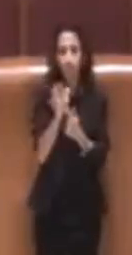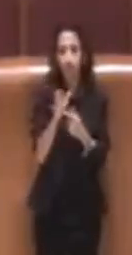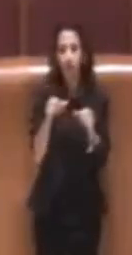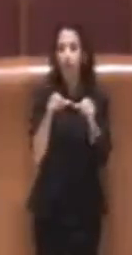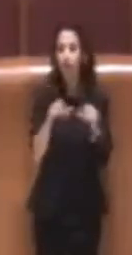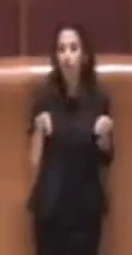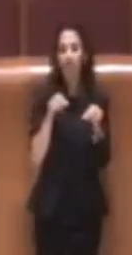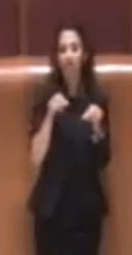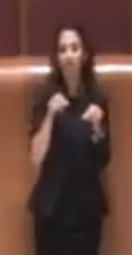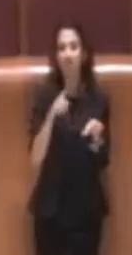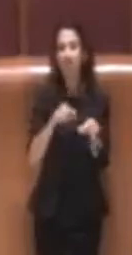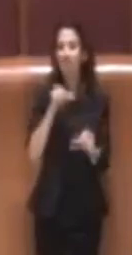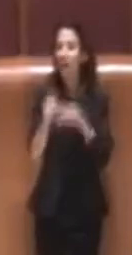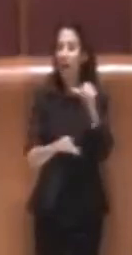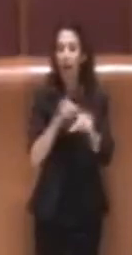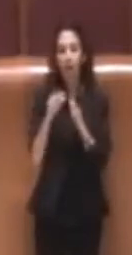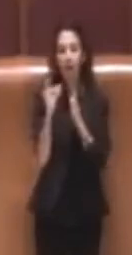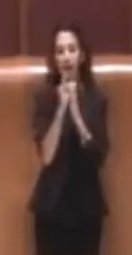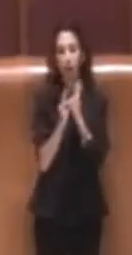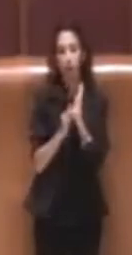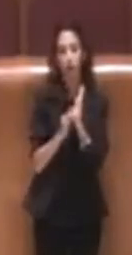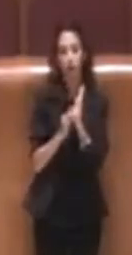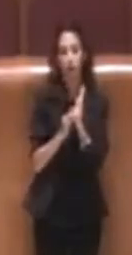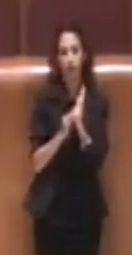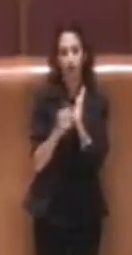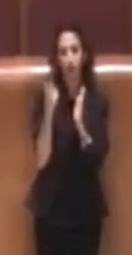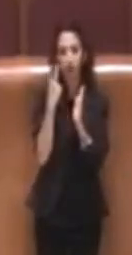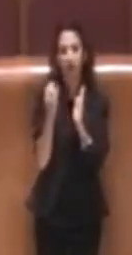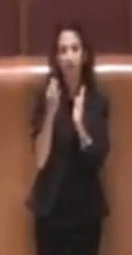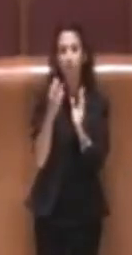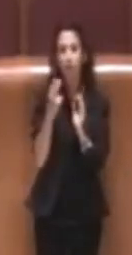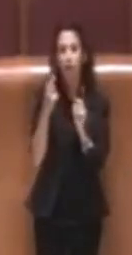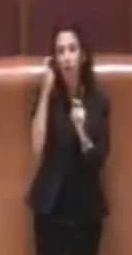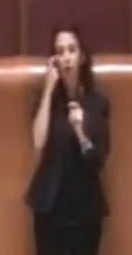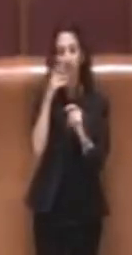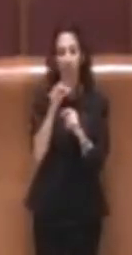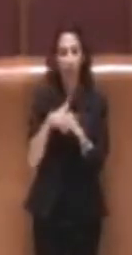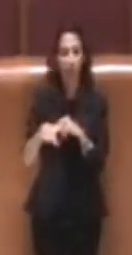cambiare quelle che sono le norme che dispongono il governo del territorio. Grazie. Grazie.